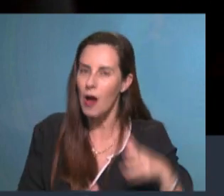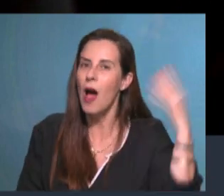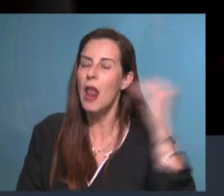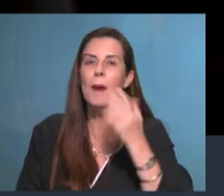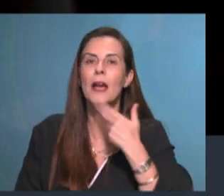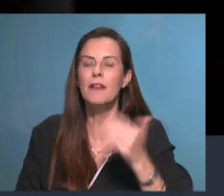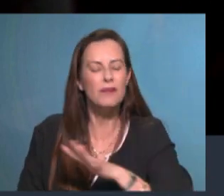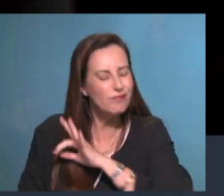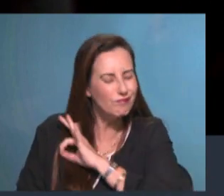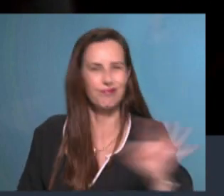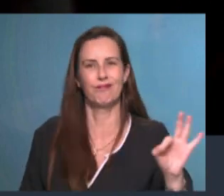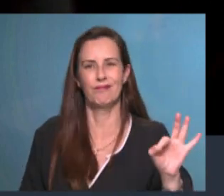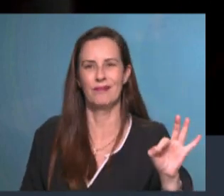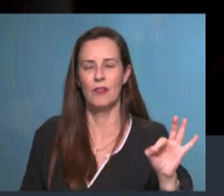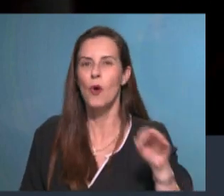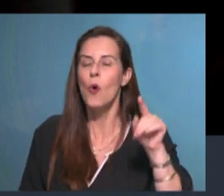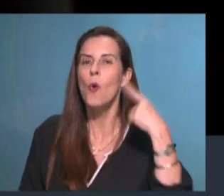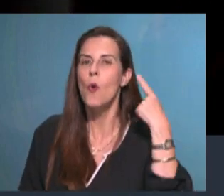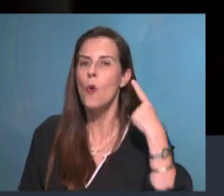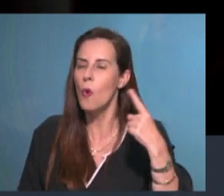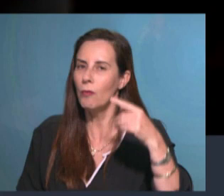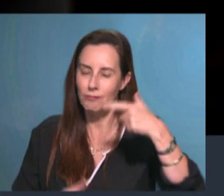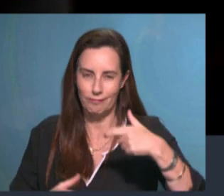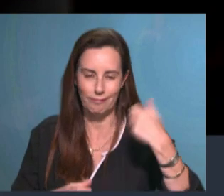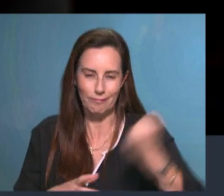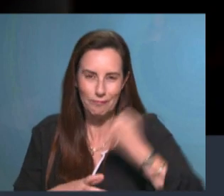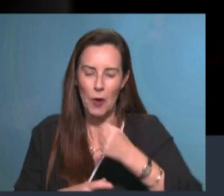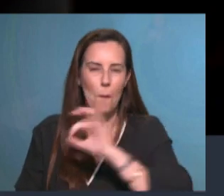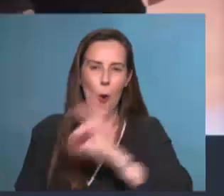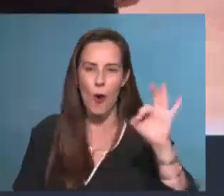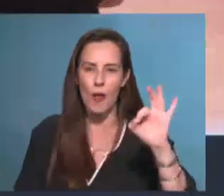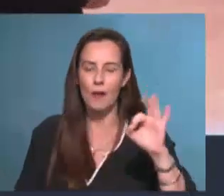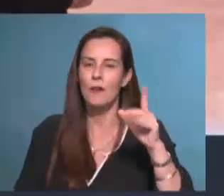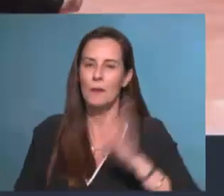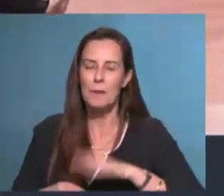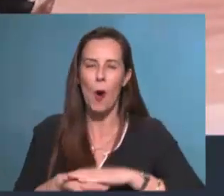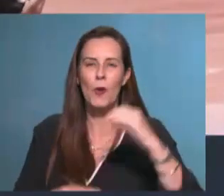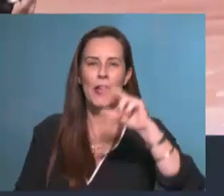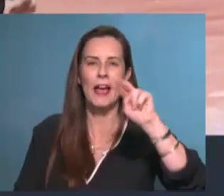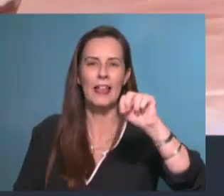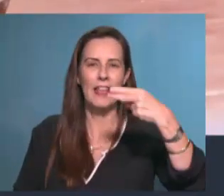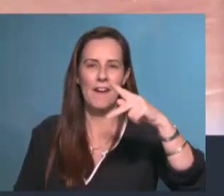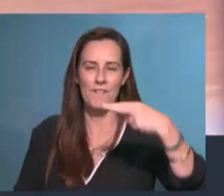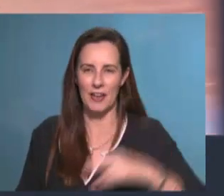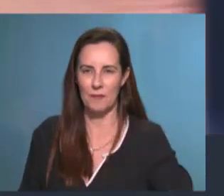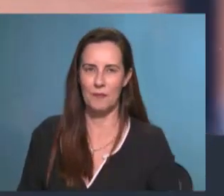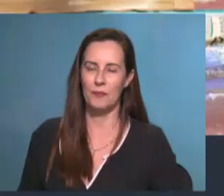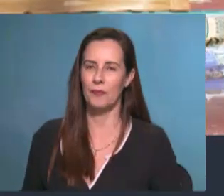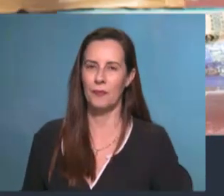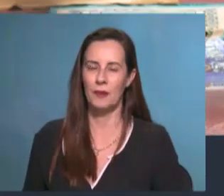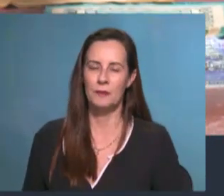עברית שוטפת ונחשב לקונדיטור מצוין, עם התמחות בכנאפה. אללהו אכבר,